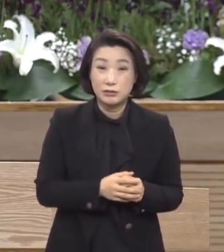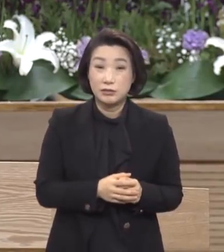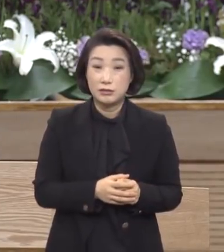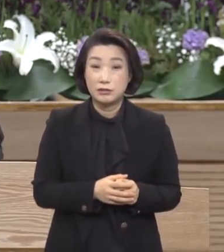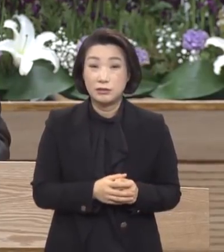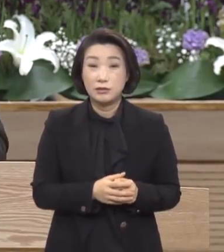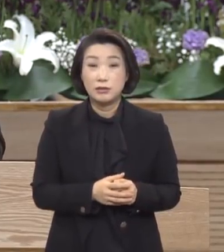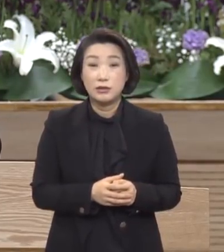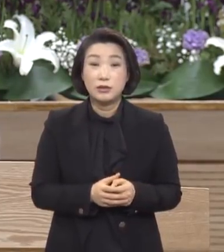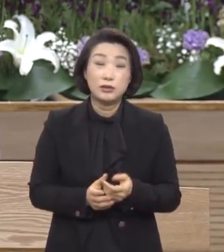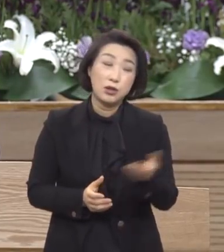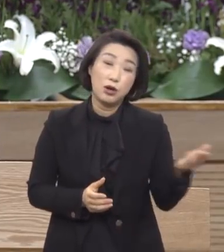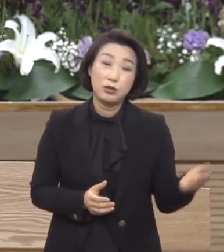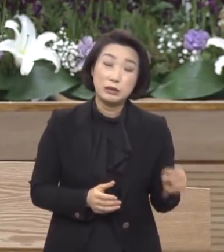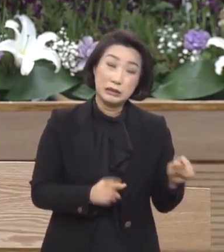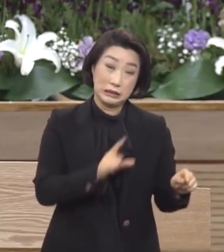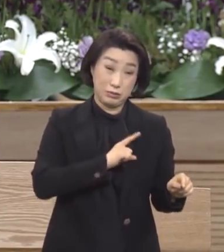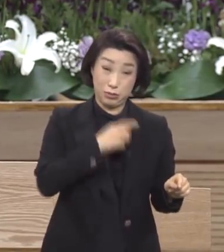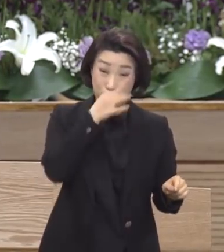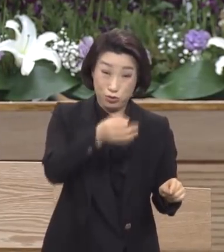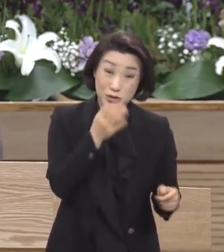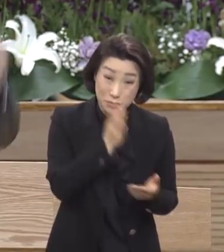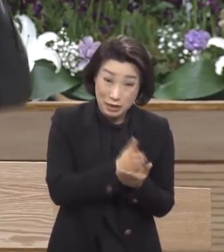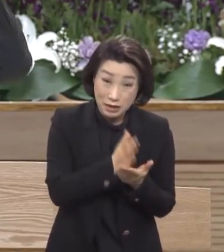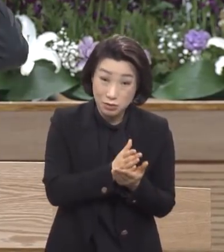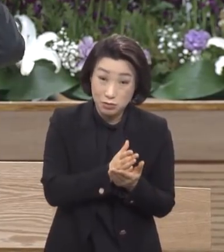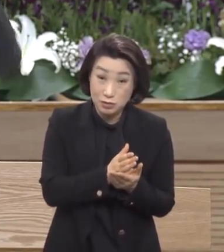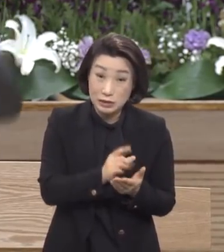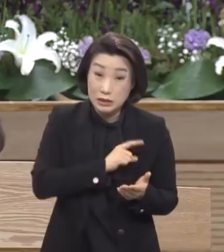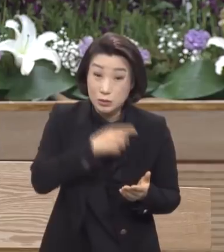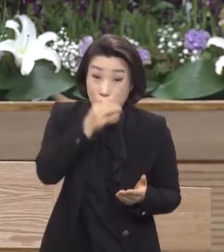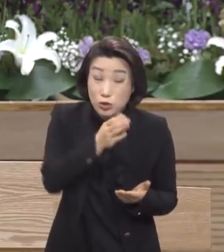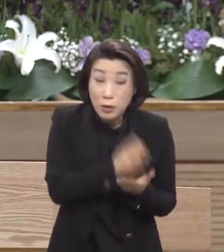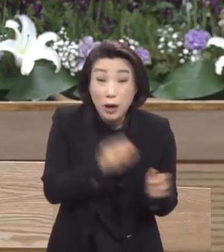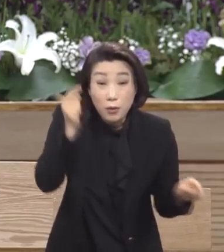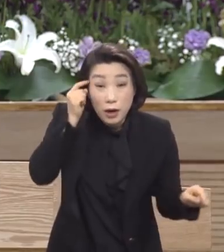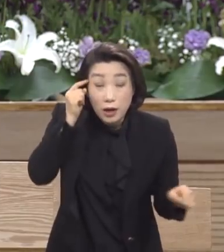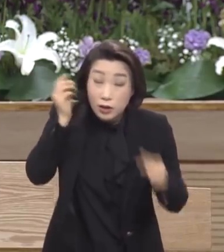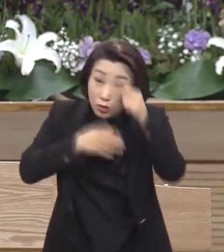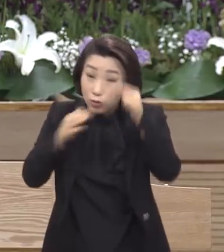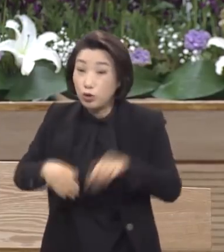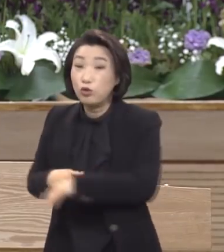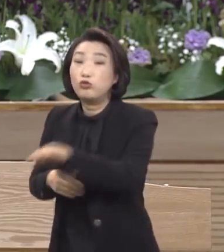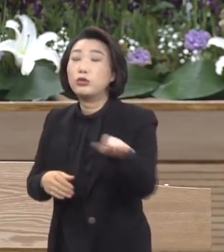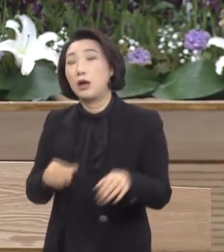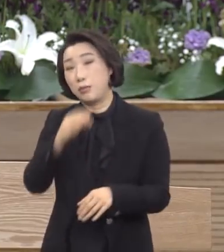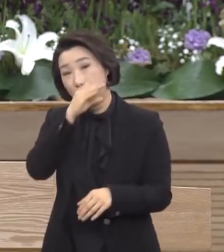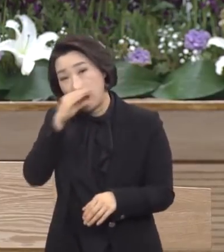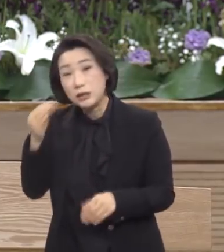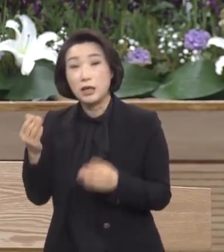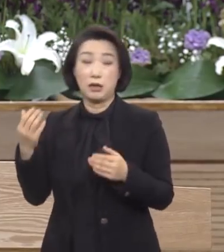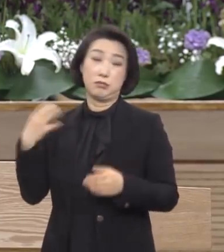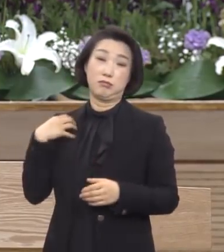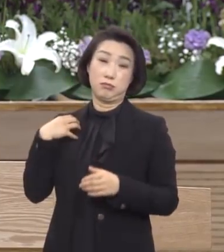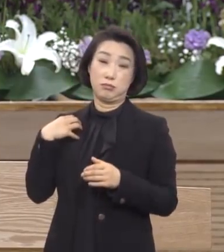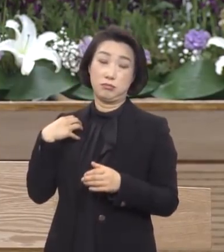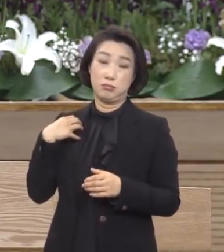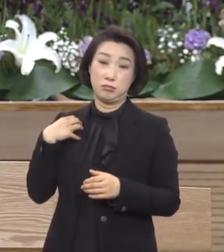욕심은 이름도 부르지 마. 이런 성도가 마땅한 바야, 마땅한